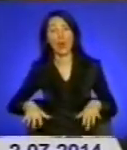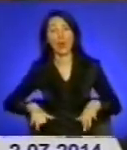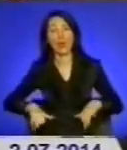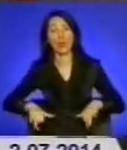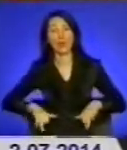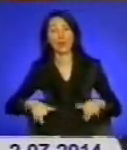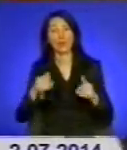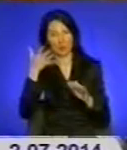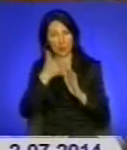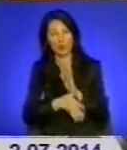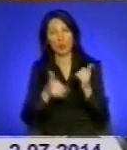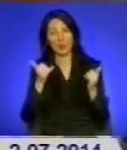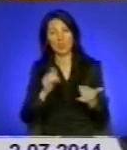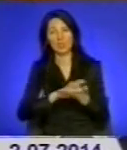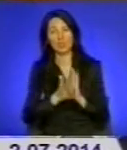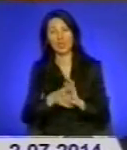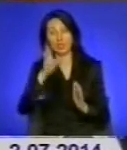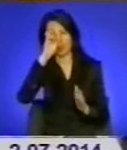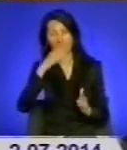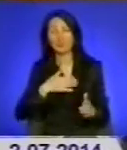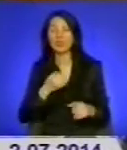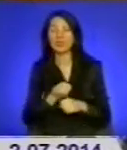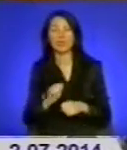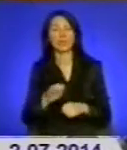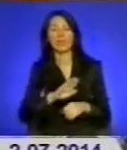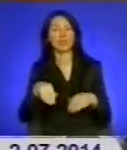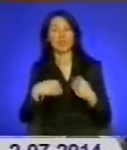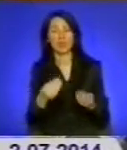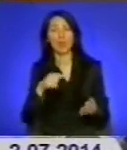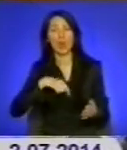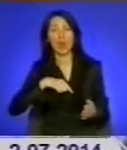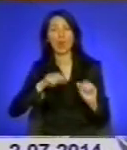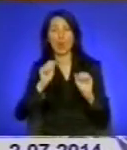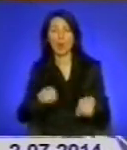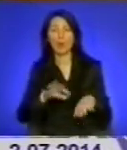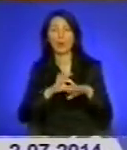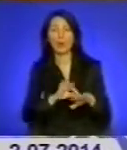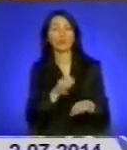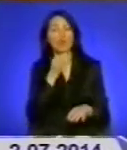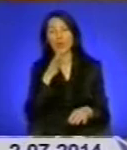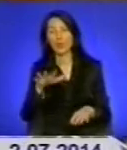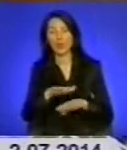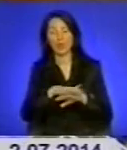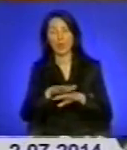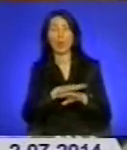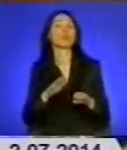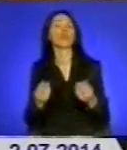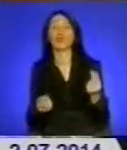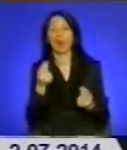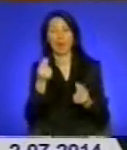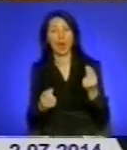країні нам заставляє і не дає ніякого морального права проводити будь-які масові гуляння